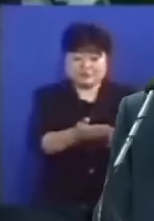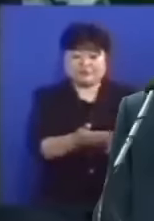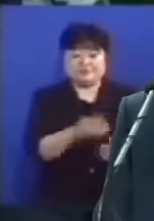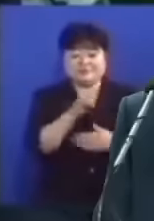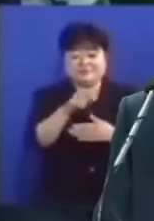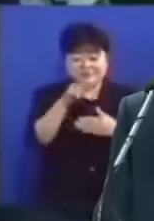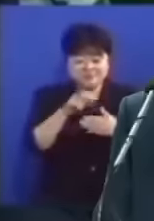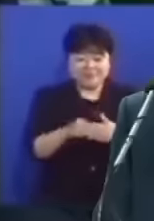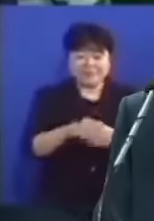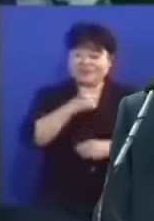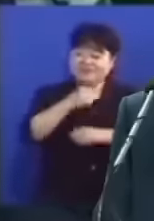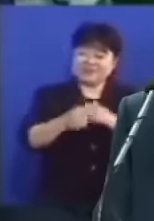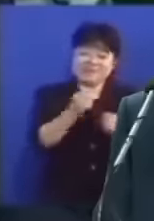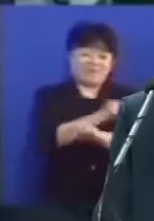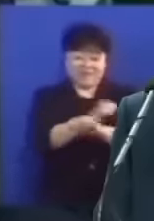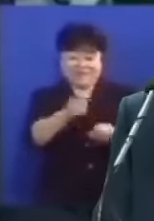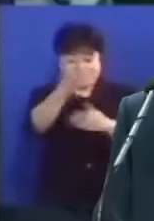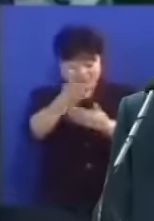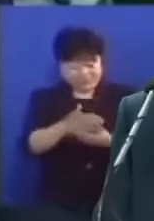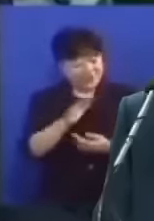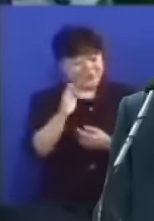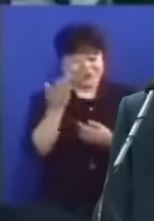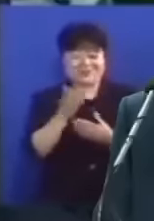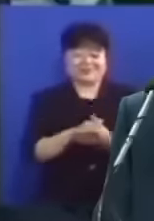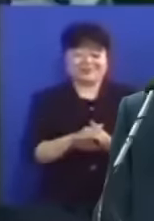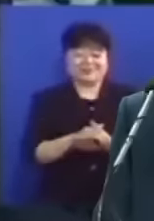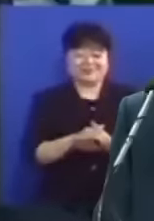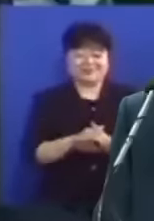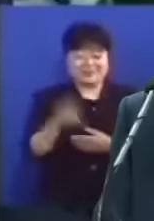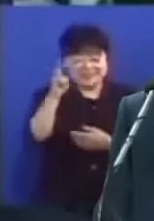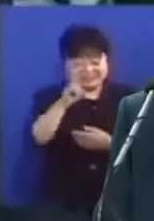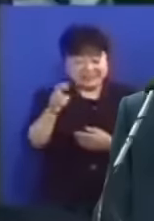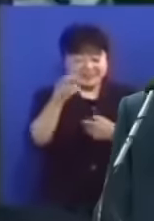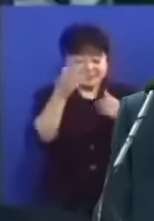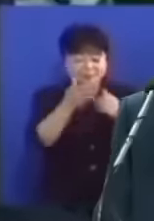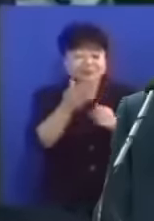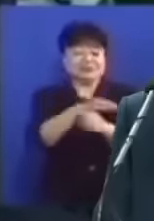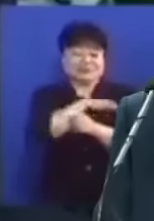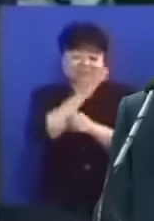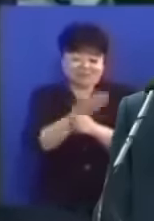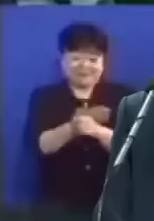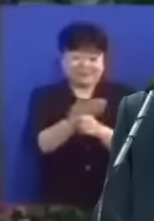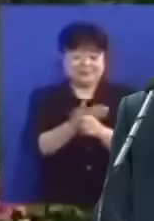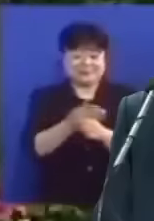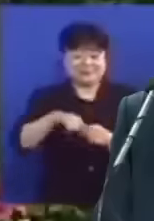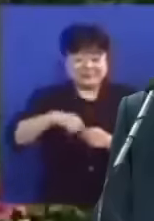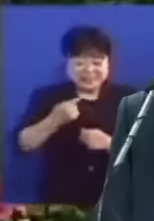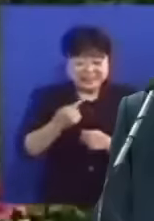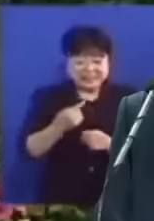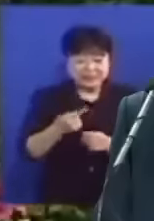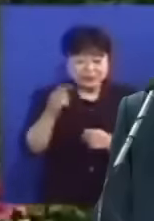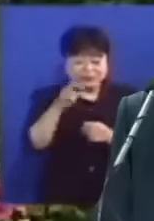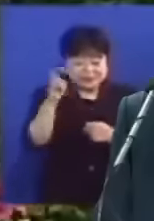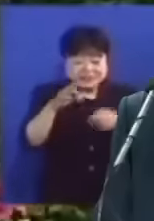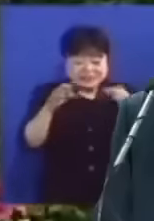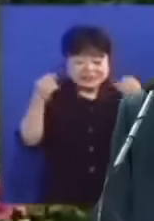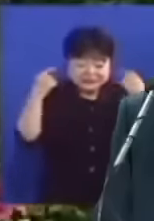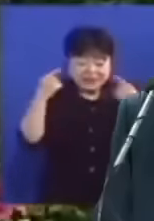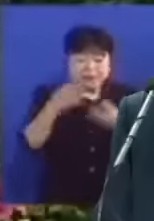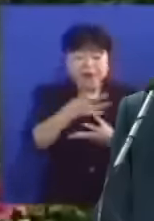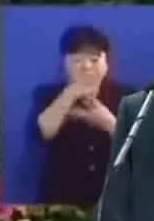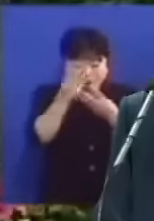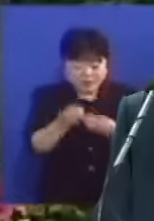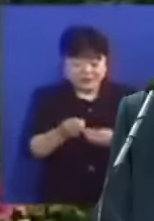그 마음에다 자유와 해방을 갖다 줄 수 있는 것입니다. 찬양이 가져오는 능력은 당사자와 그 찬양을 듣는 모든